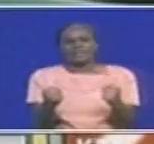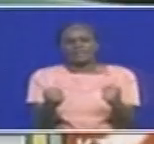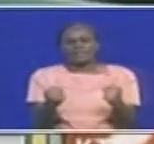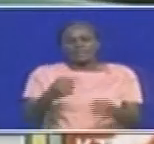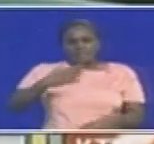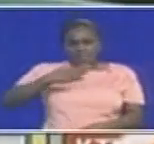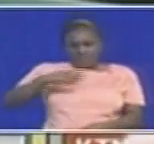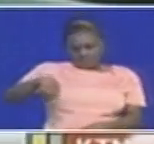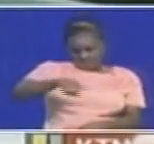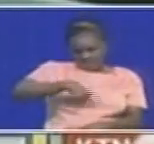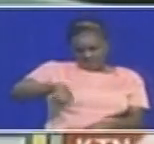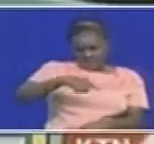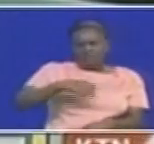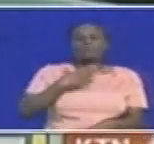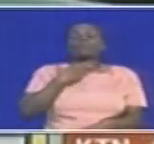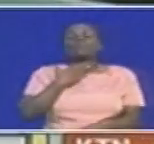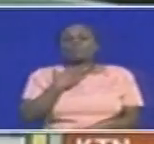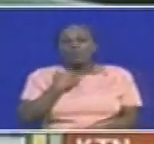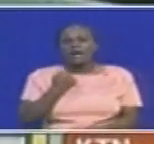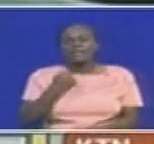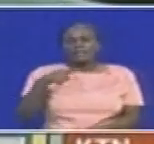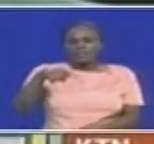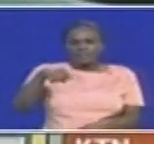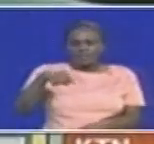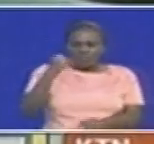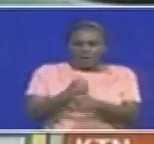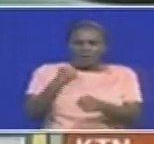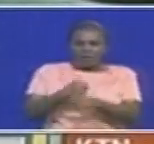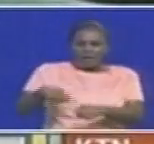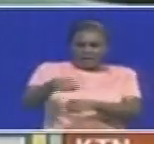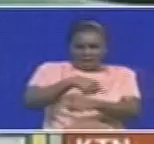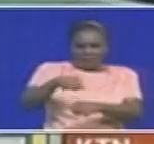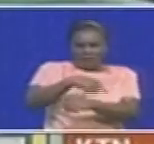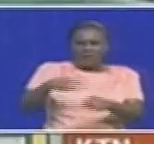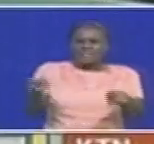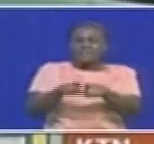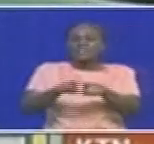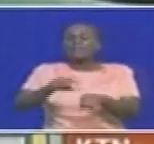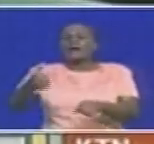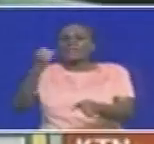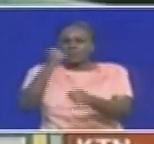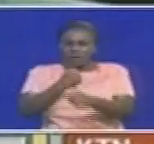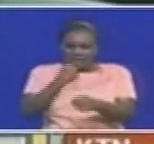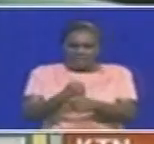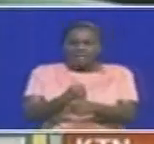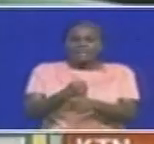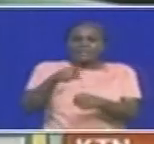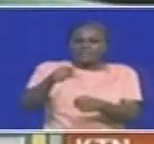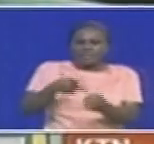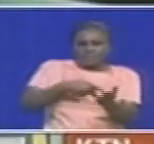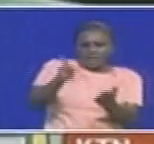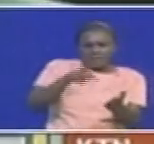Sisi kuwataka hawa kufanya hizo masaa zote kama wafanyikazi wengine na mshahara nyinyi wanapewa